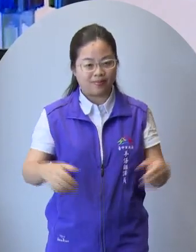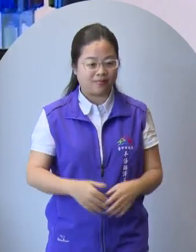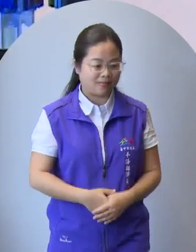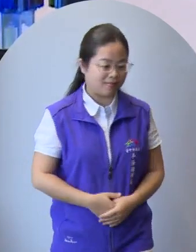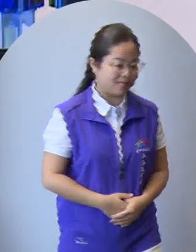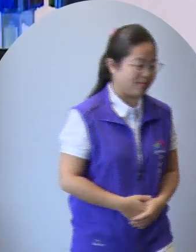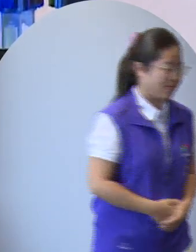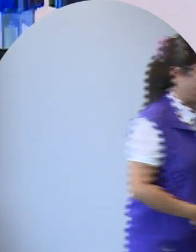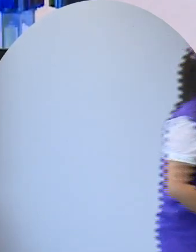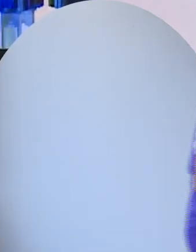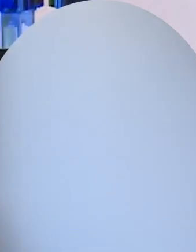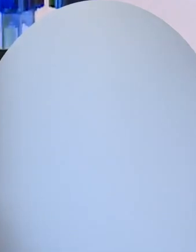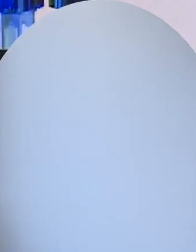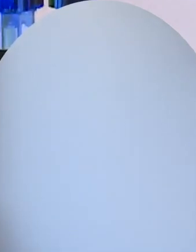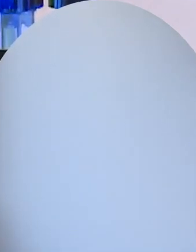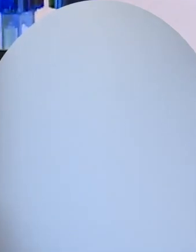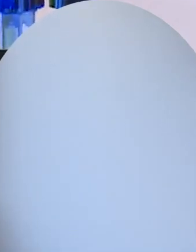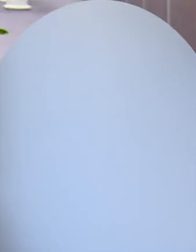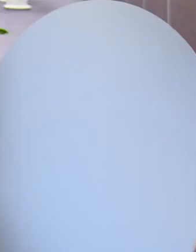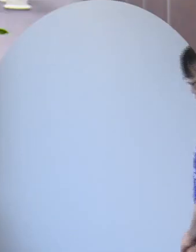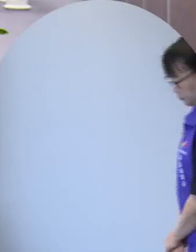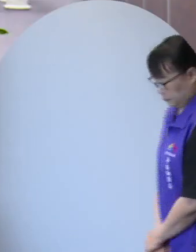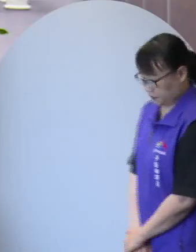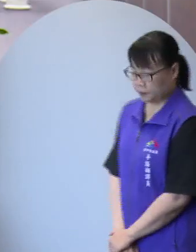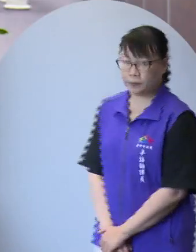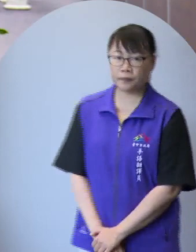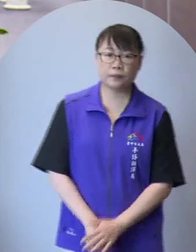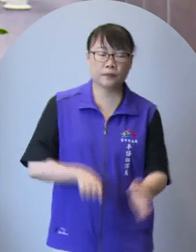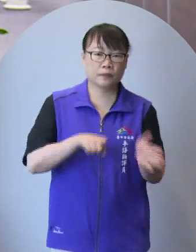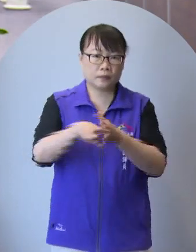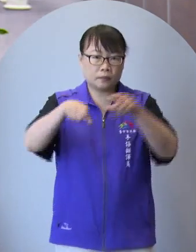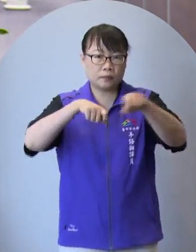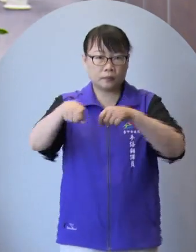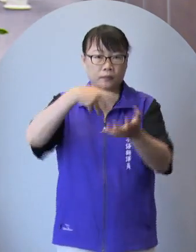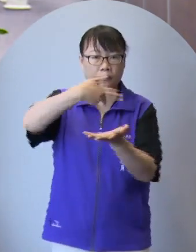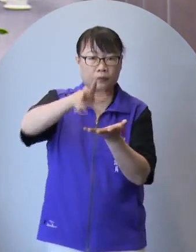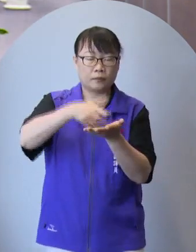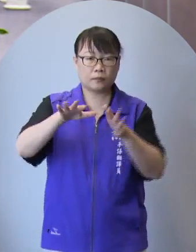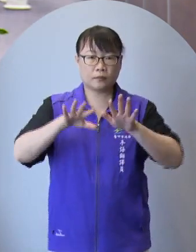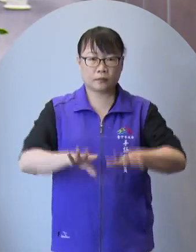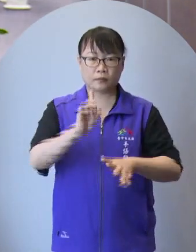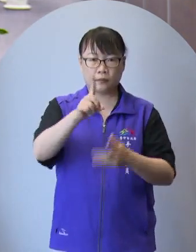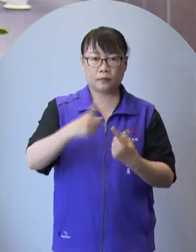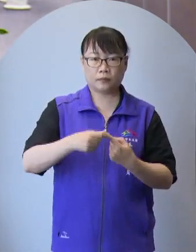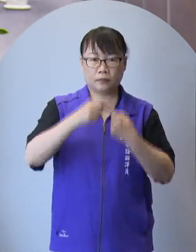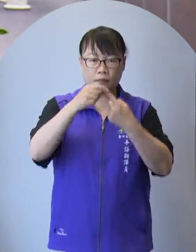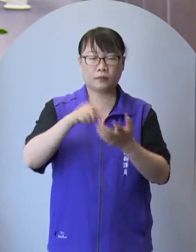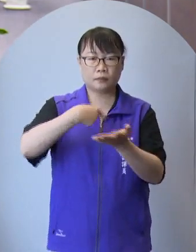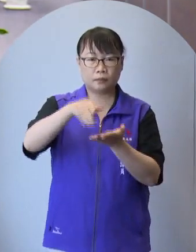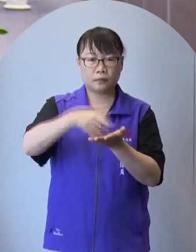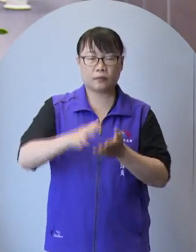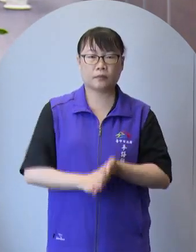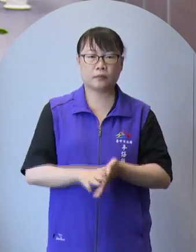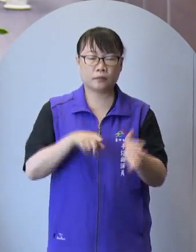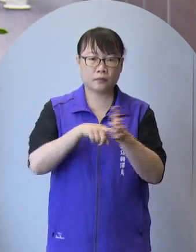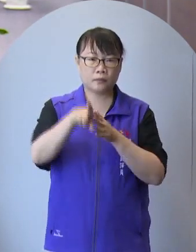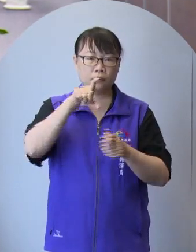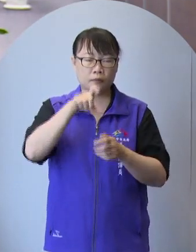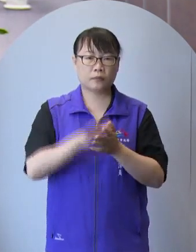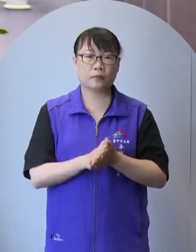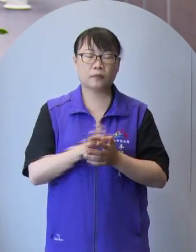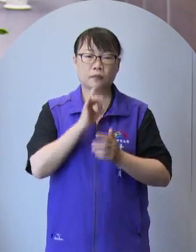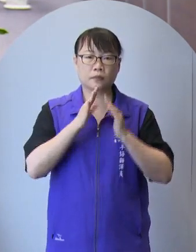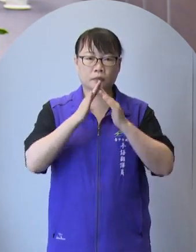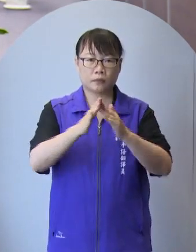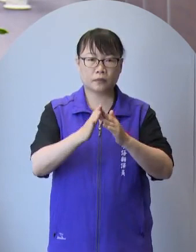谢。接下来我们进行专案报告。 专案报告，今日有一项专案报告，专题名称为台中